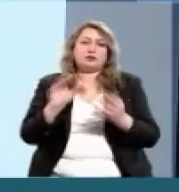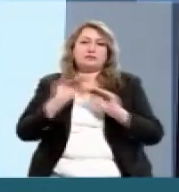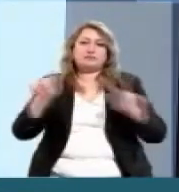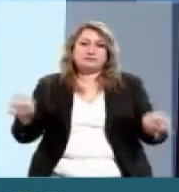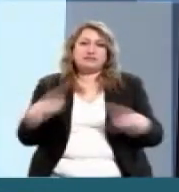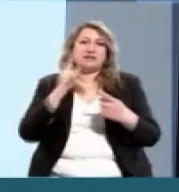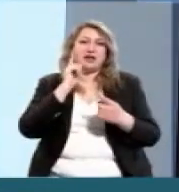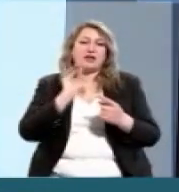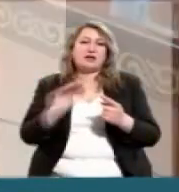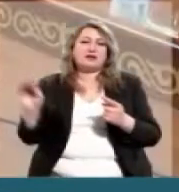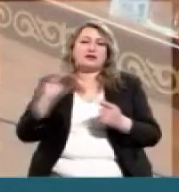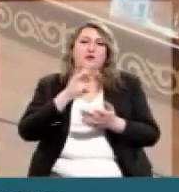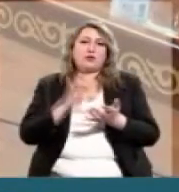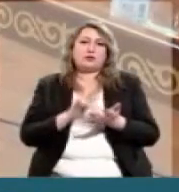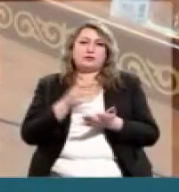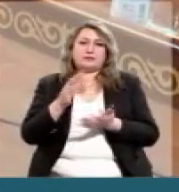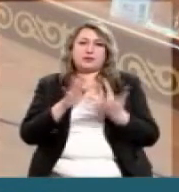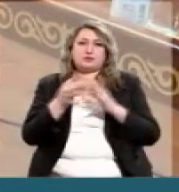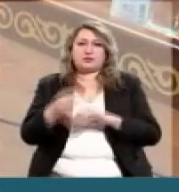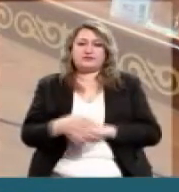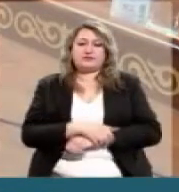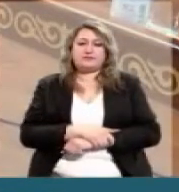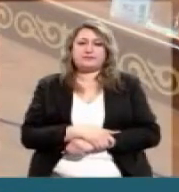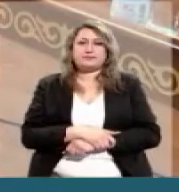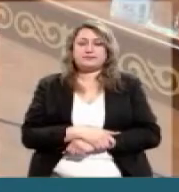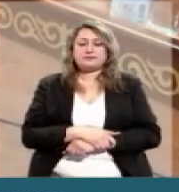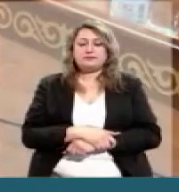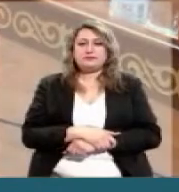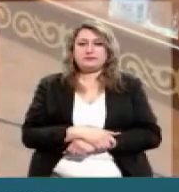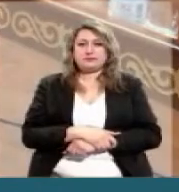благоустройства и озеленения населенных пунктов. Владислав Иващенко, Руслан Жабаев, телеканал «Кустанай».